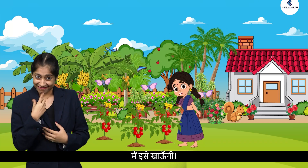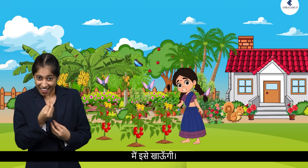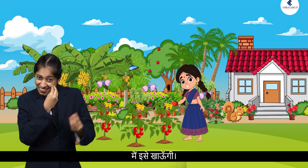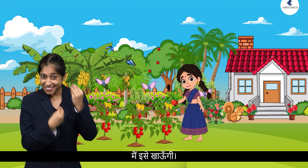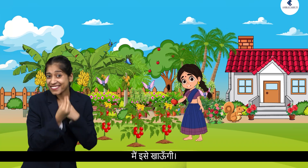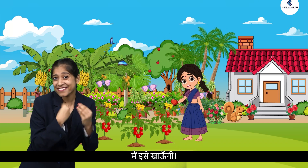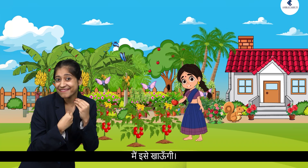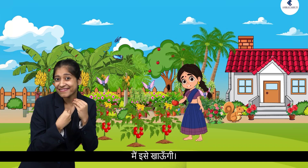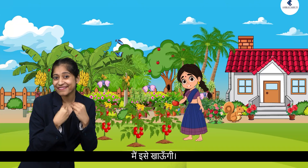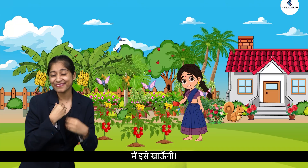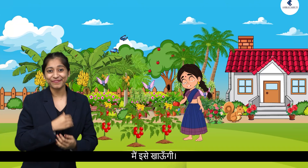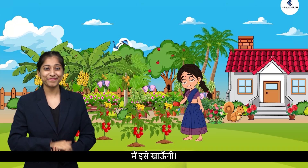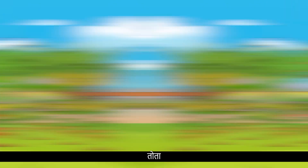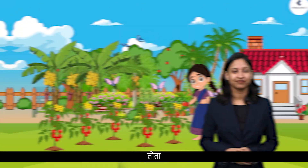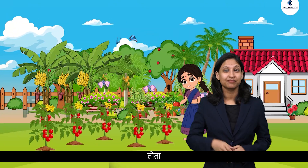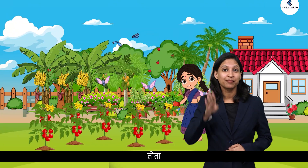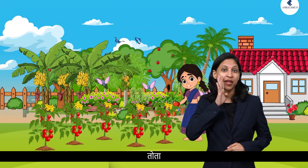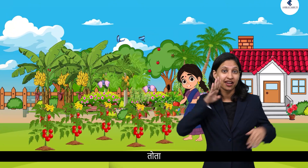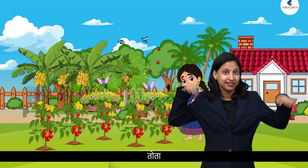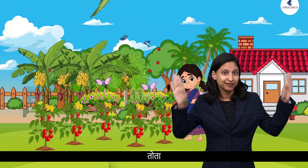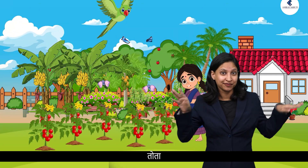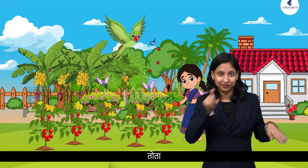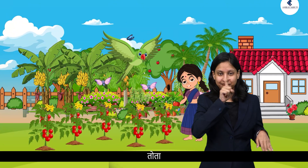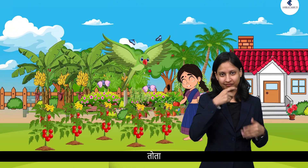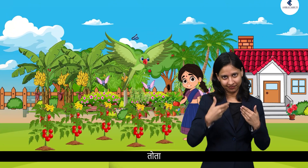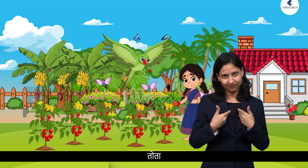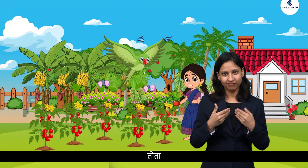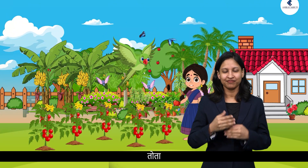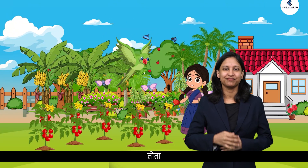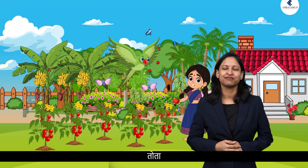मैं इसे खाऊंगी। तोता,